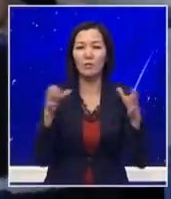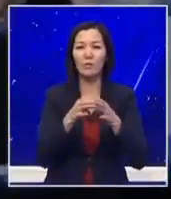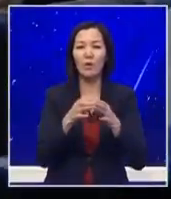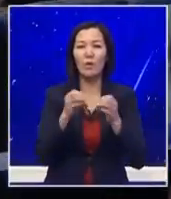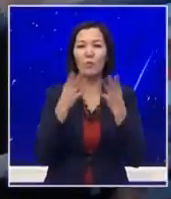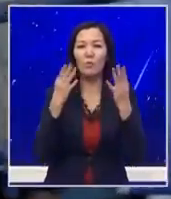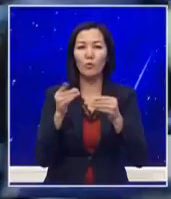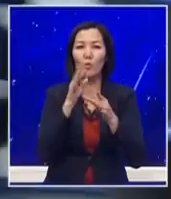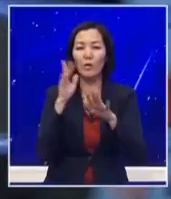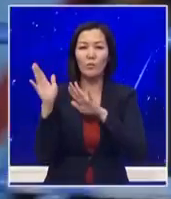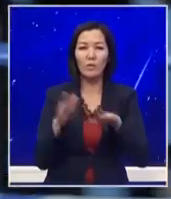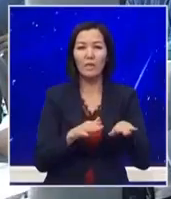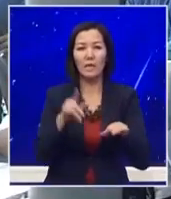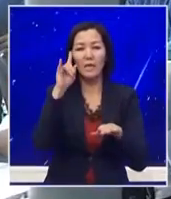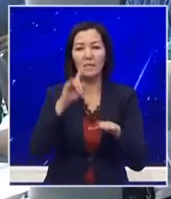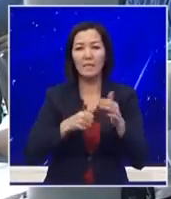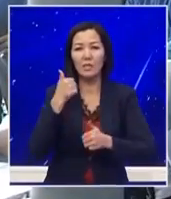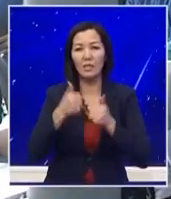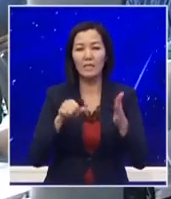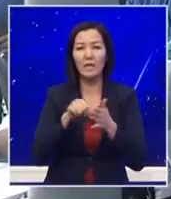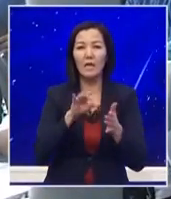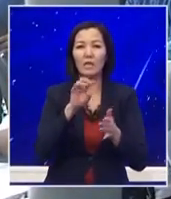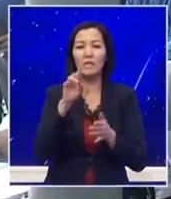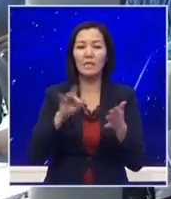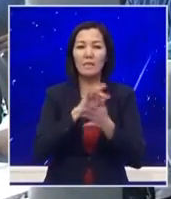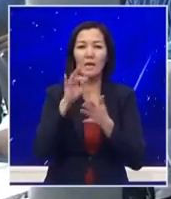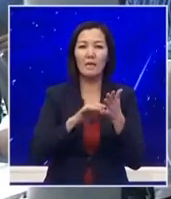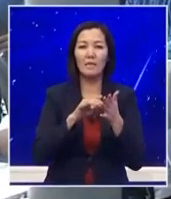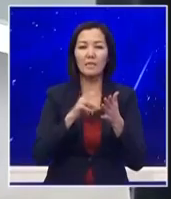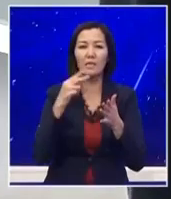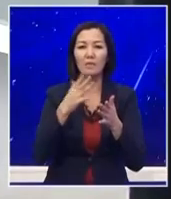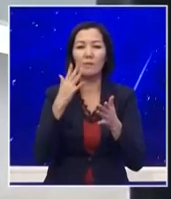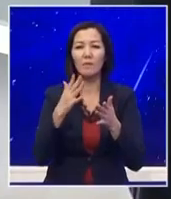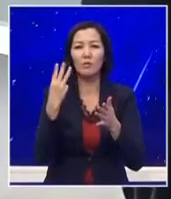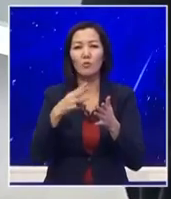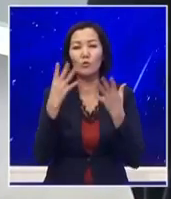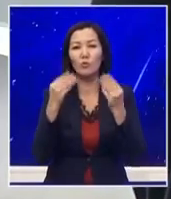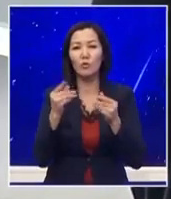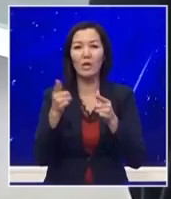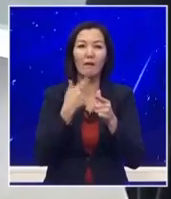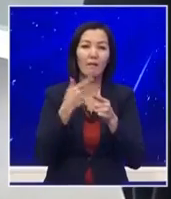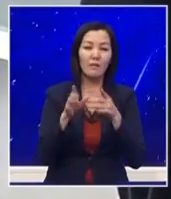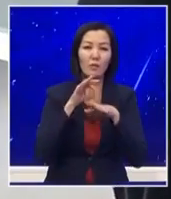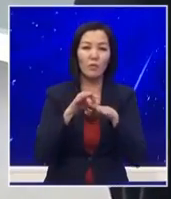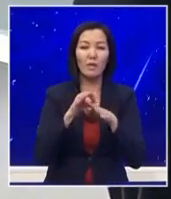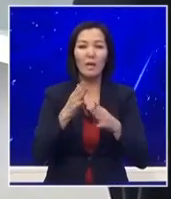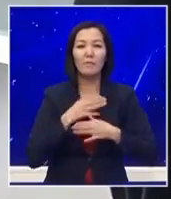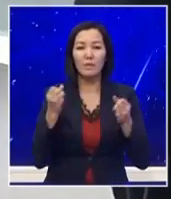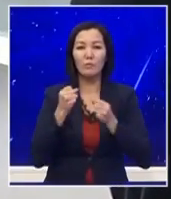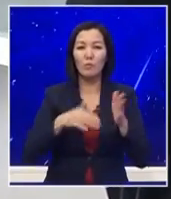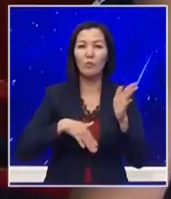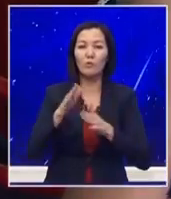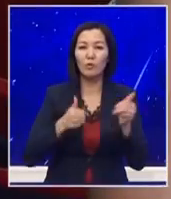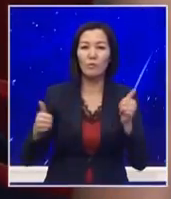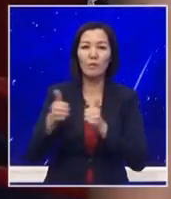соң ел біріншілігіне қатысады. Қазақстан чемпионаты Жезқазған қаласында қаңтардың 25-і мен 30-ы күндері өтеді. Онда жерлестеріміз үздік шығып